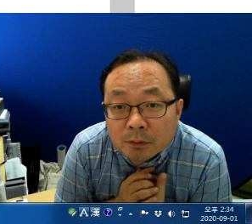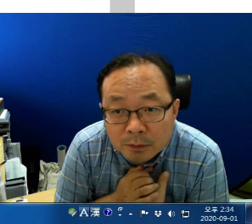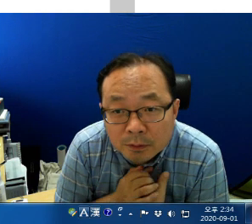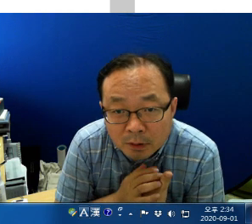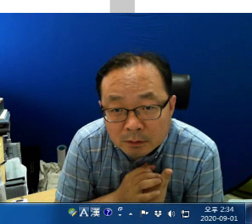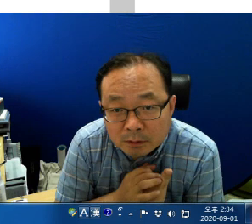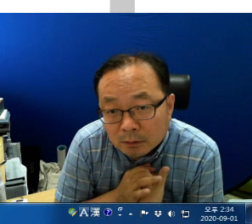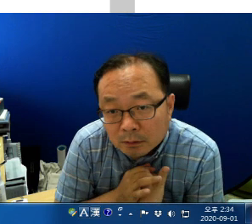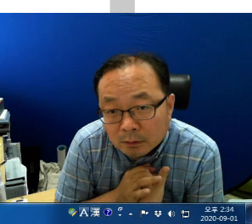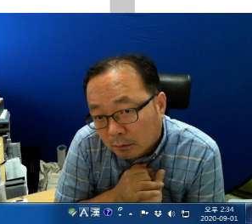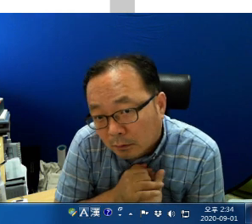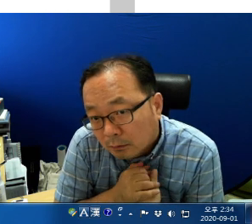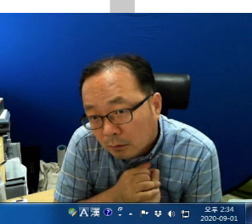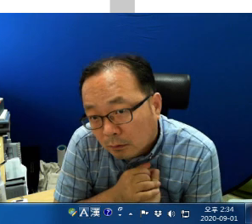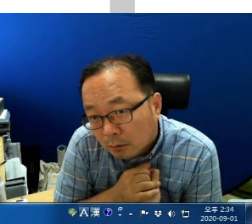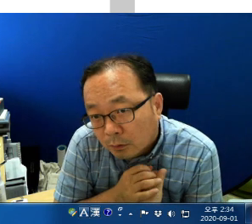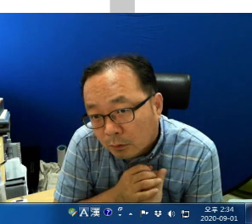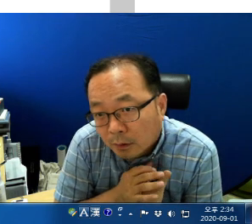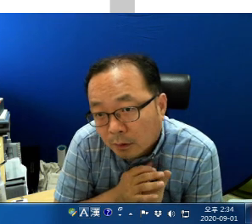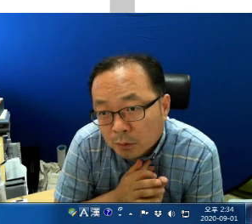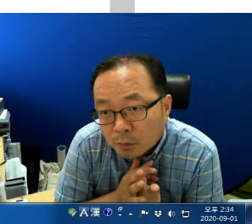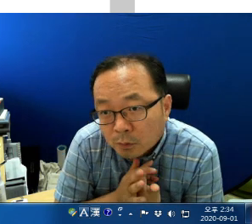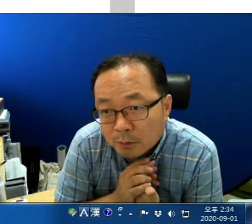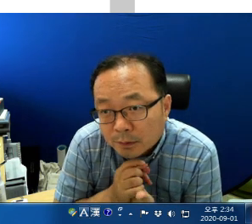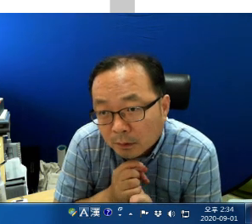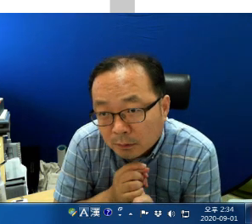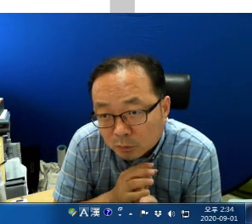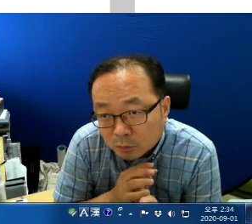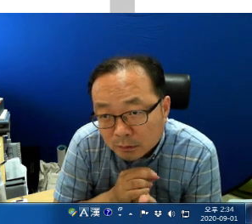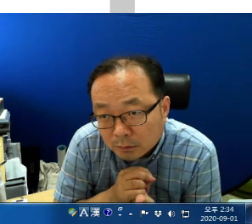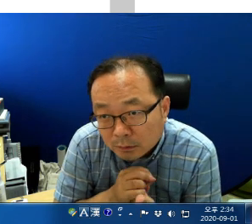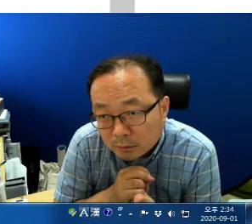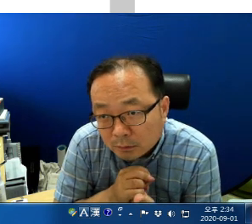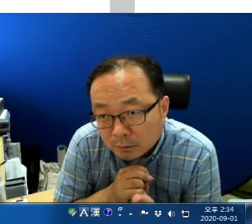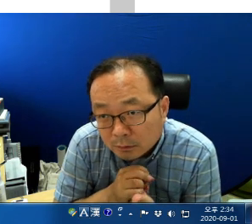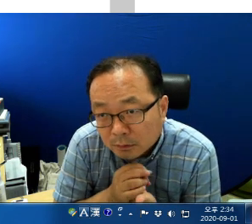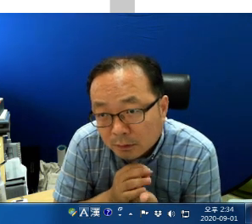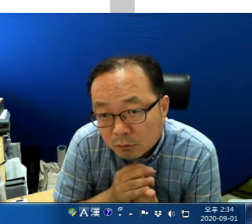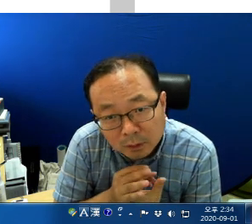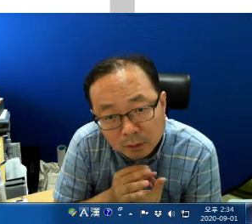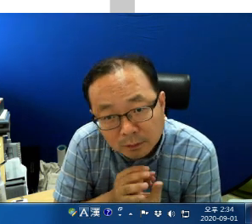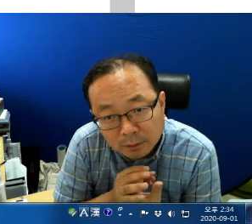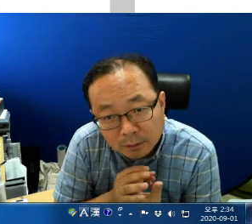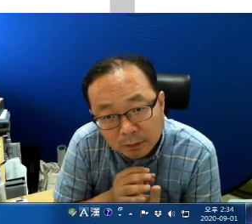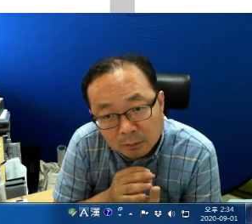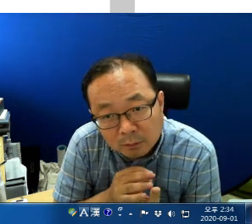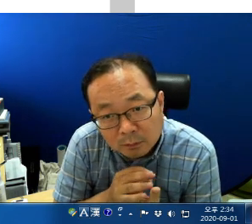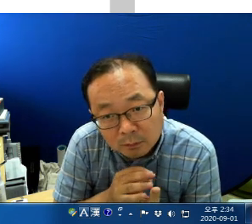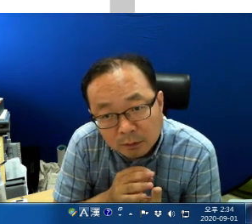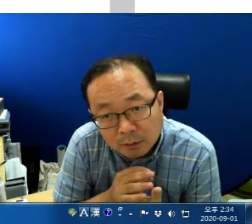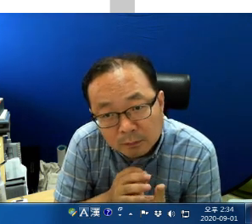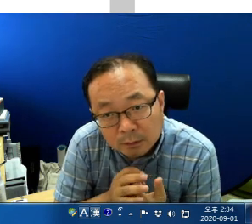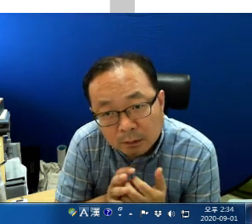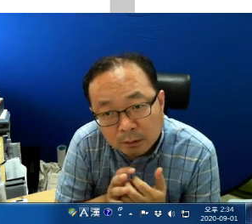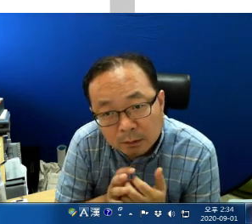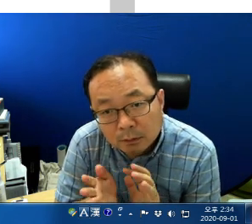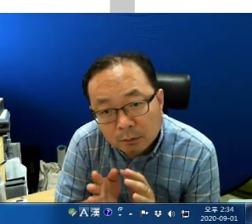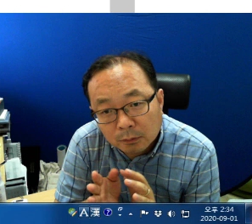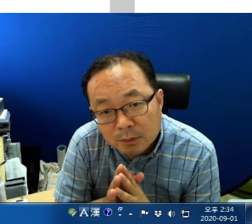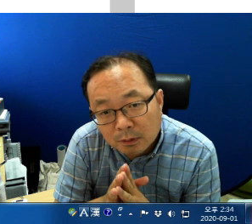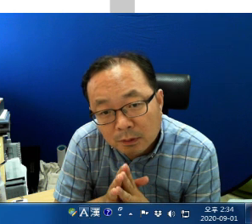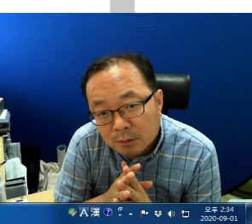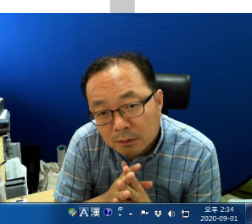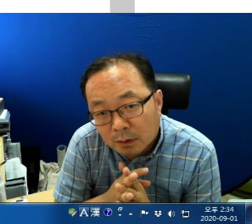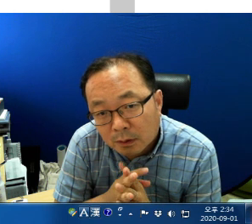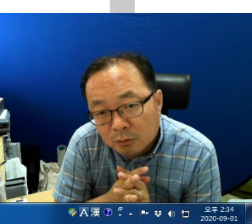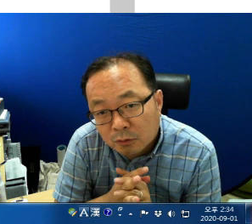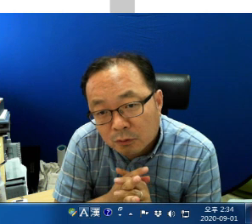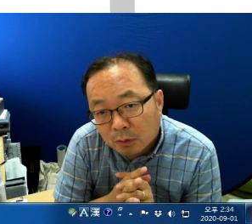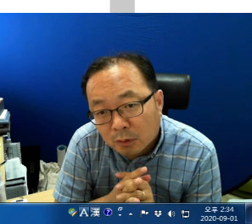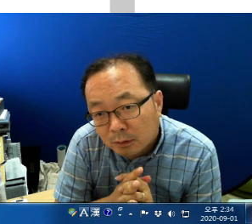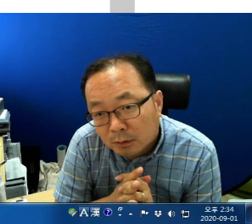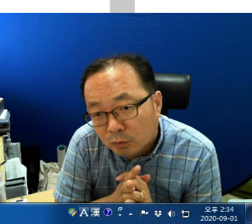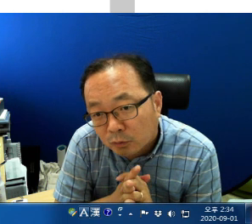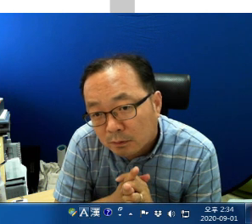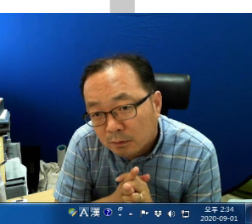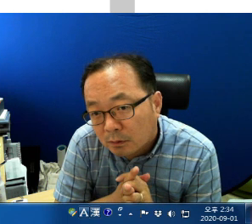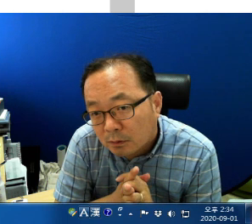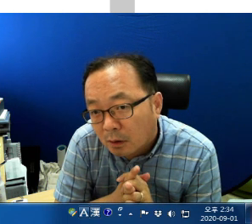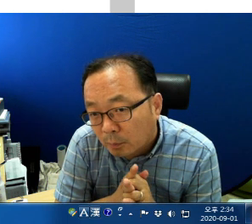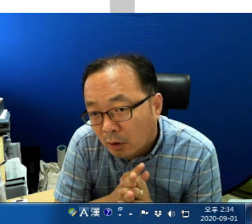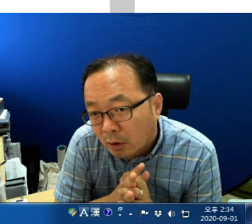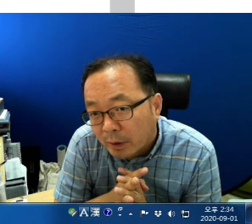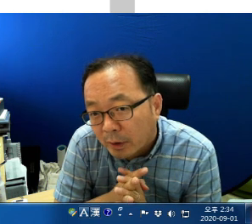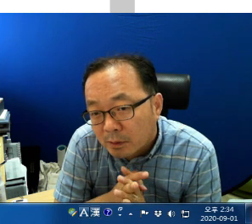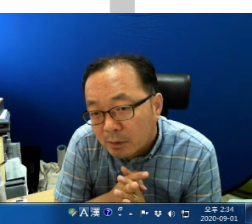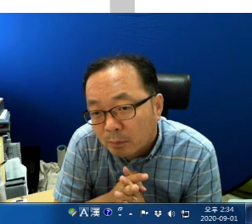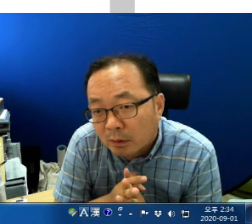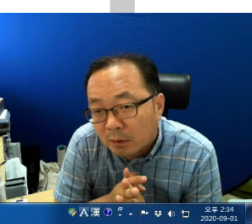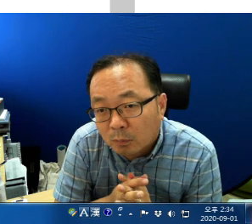그래서 이제 수화를 어떻게 기록할 것인가 하는 문제가 중요한데요. 그러니까 현재 이제 한국 수화는